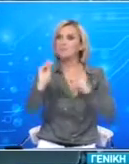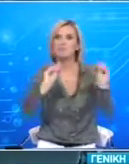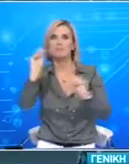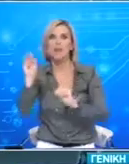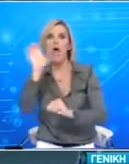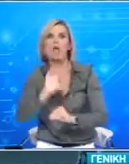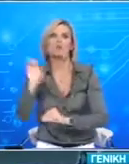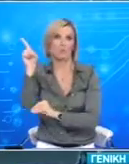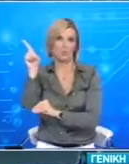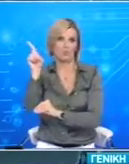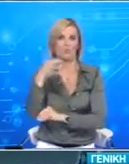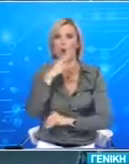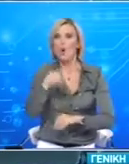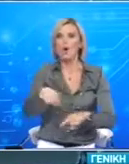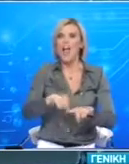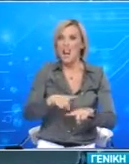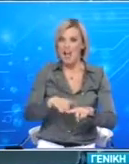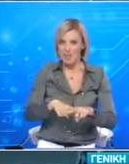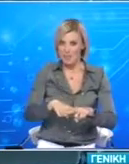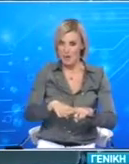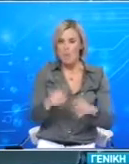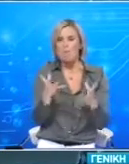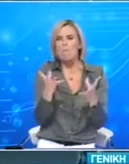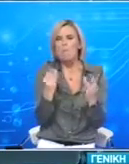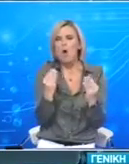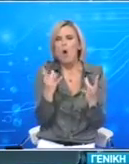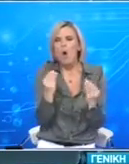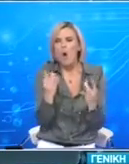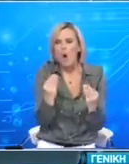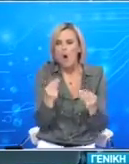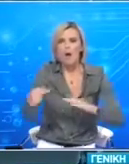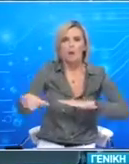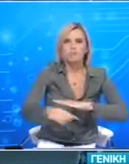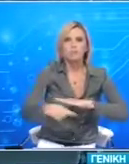το πρώτο εκτάμινο του 2020 φύγανε 13.500, στην